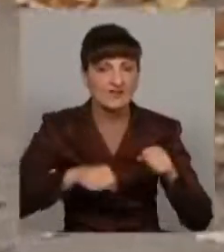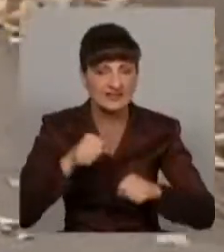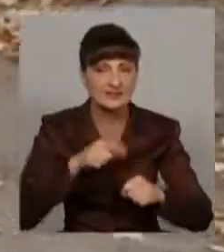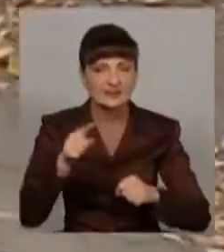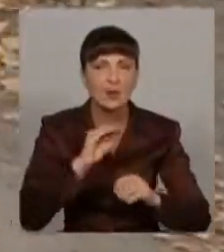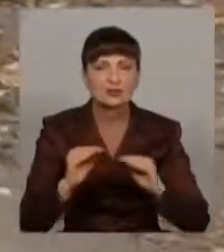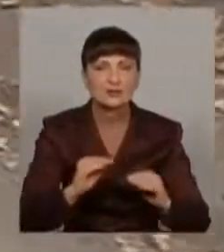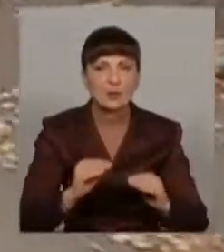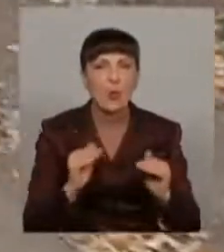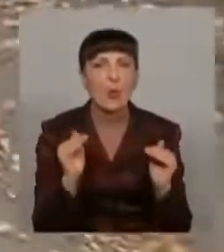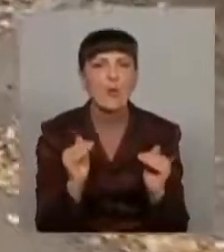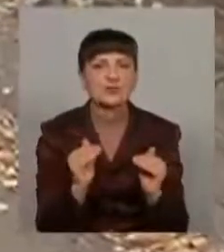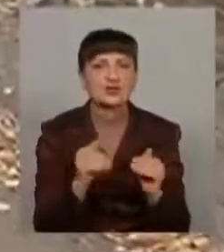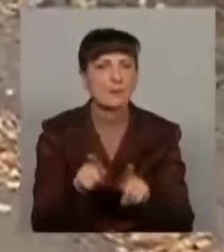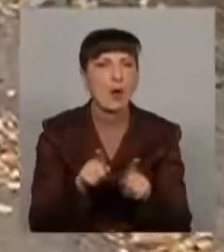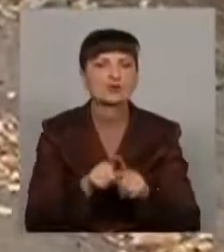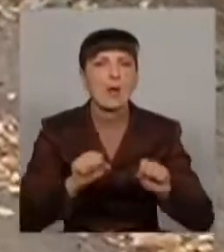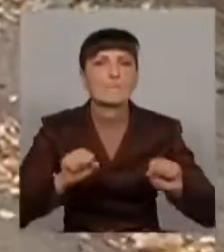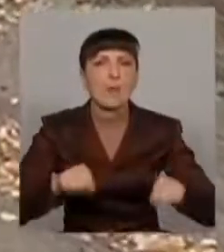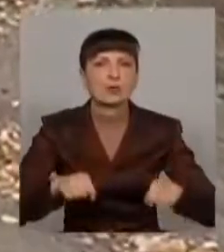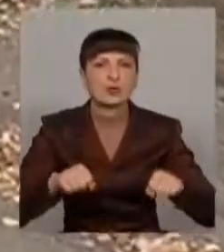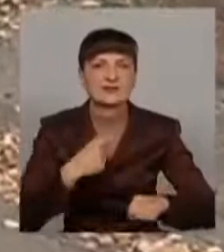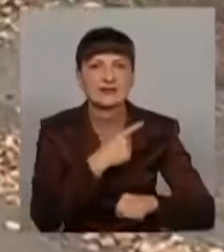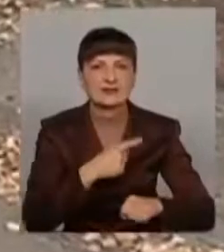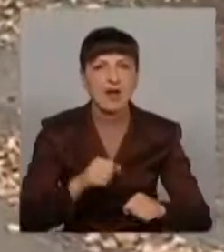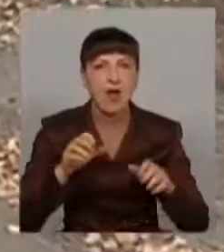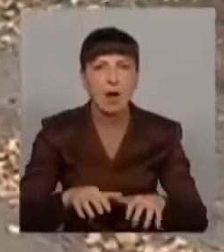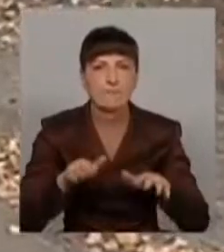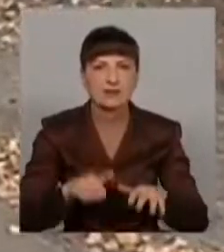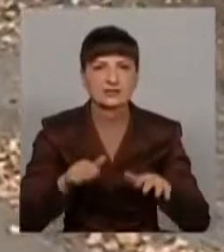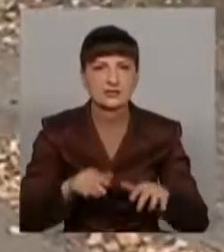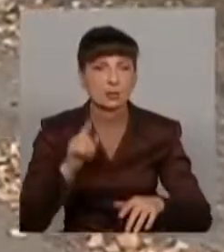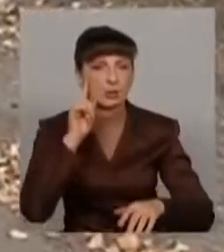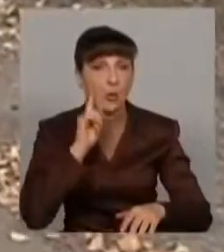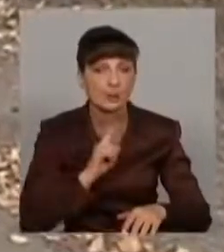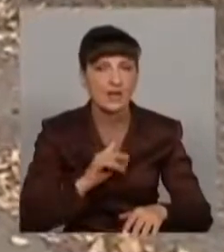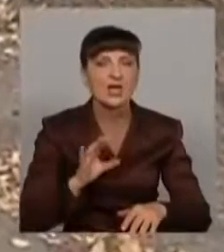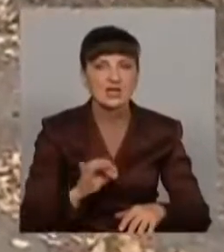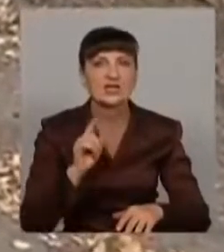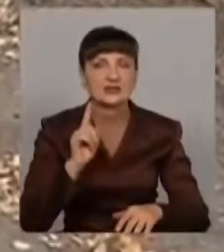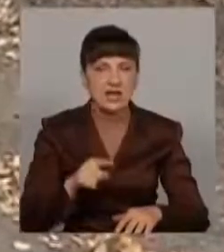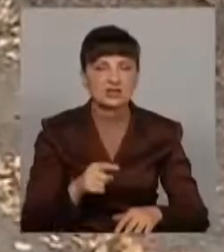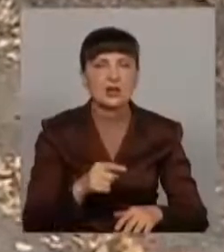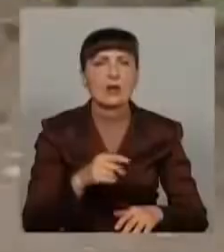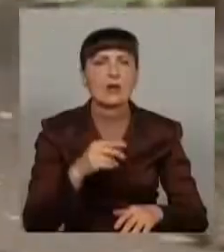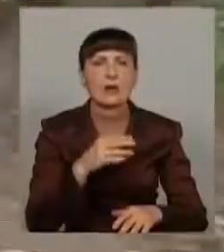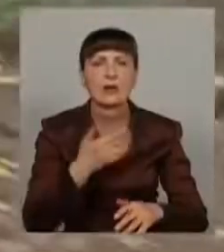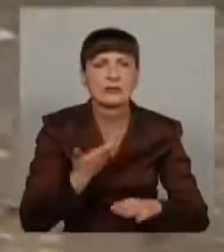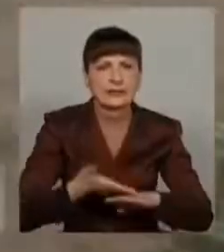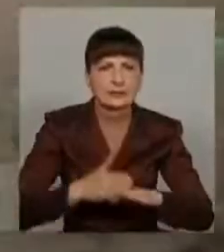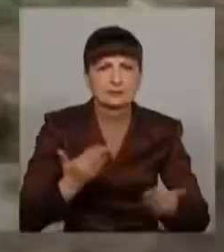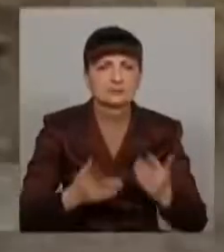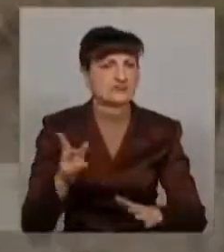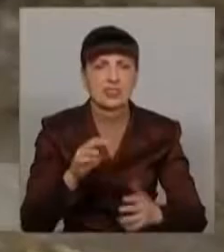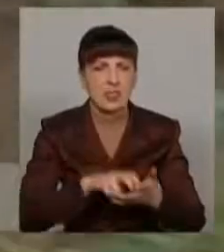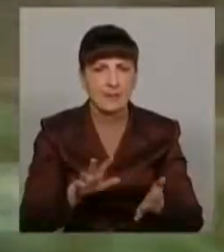установлены уменьшенные копии мотоциклетных амортизаторов. Они газомасляные и с легкостью отрабатывают даже несколько сотен килограммов. На зиму